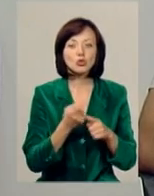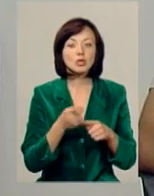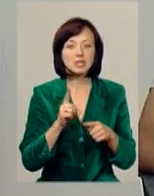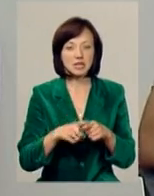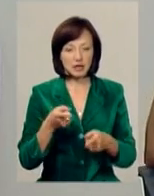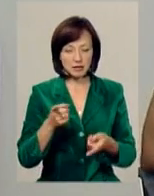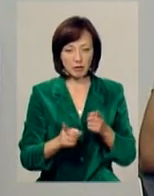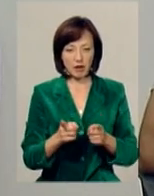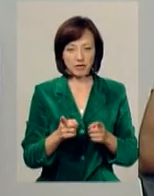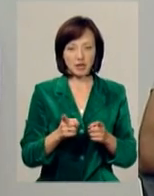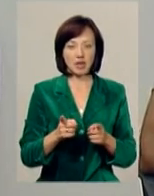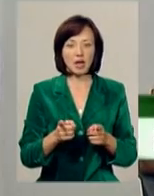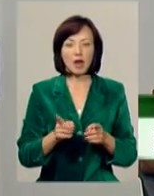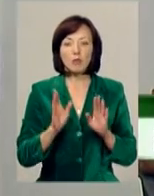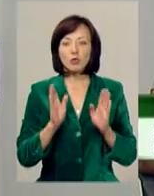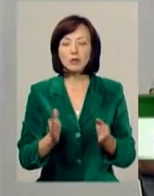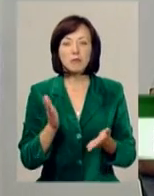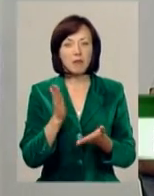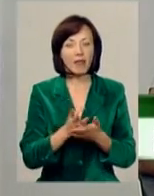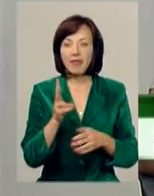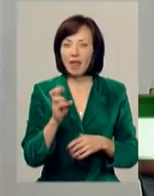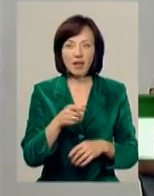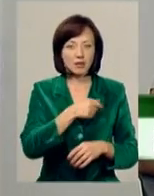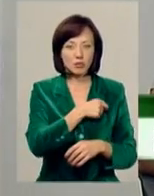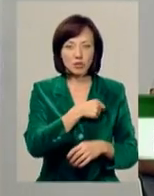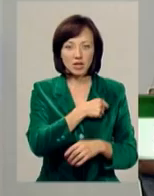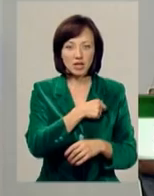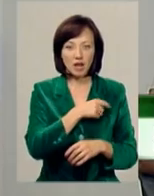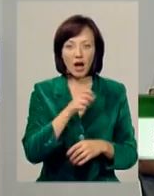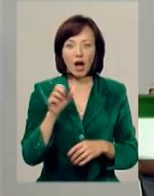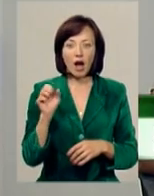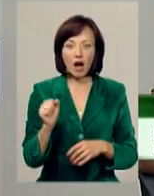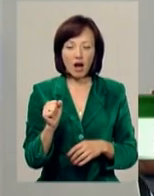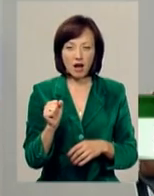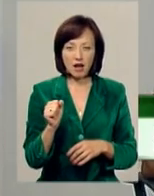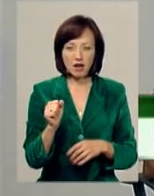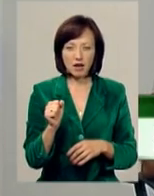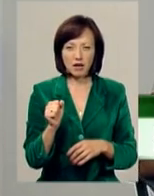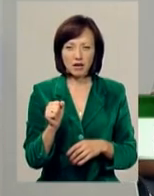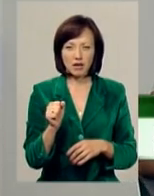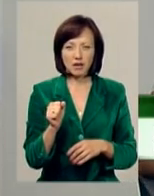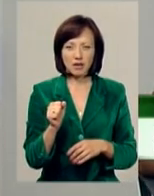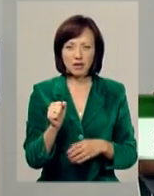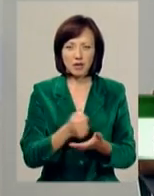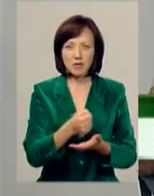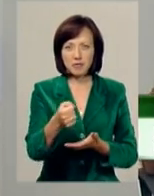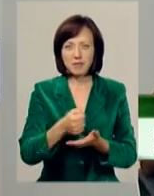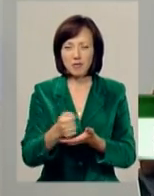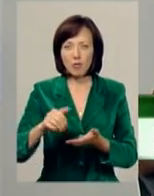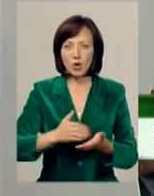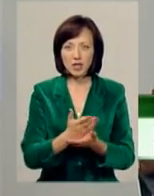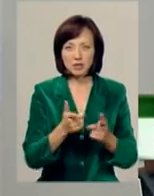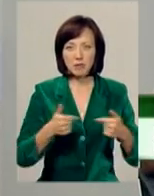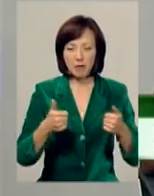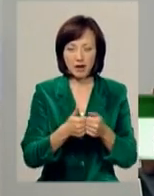насправді насправді ми будемо мати не депутатів А ми будемо мати кріпаків політичних партій тобто партія за